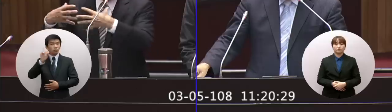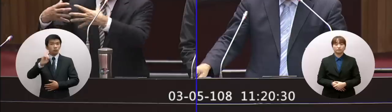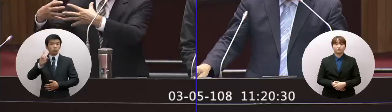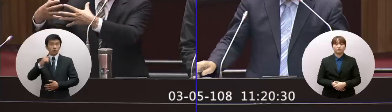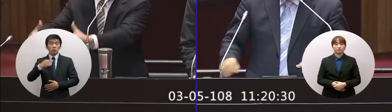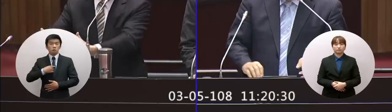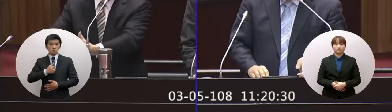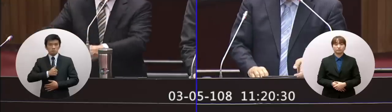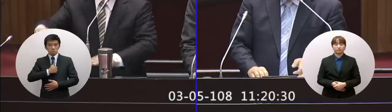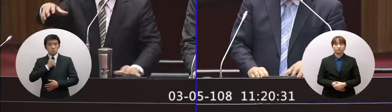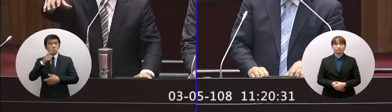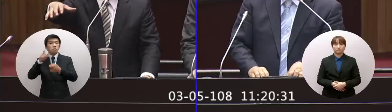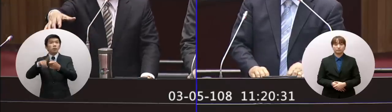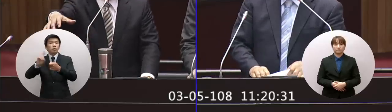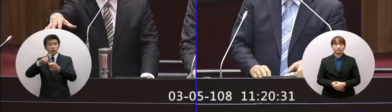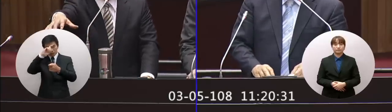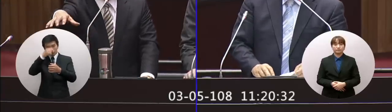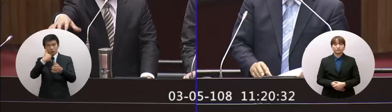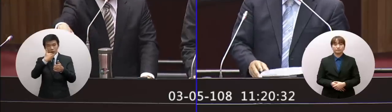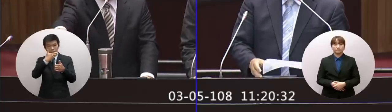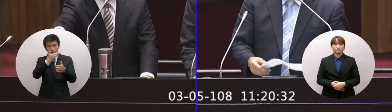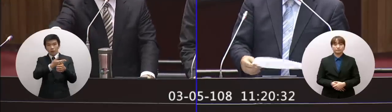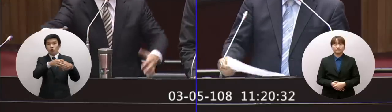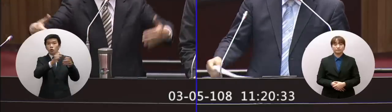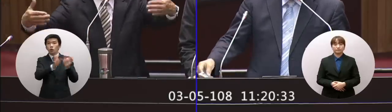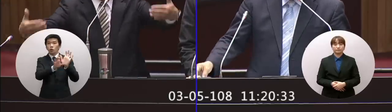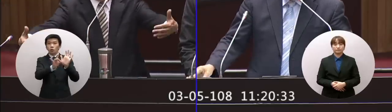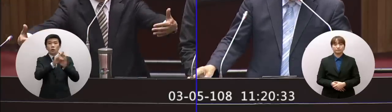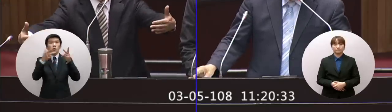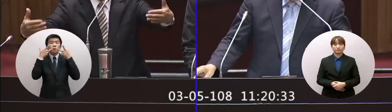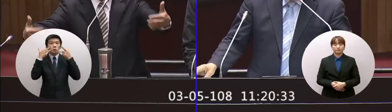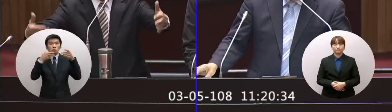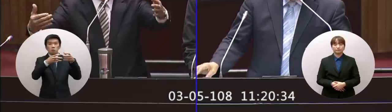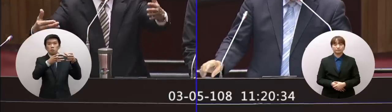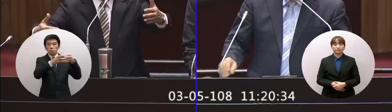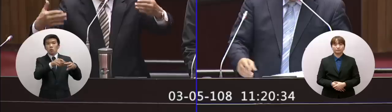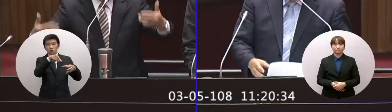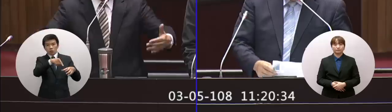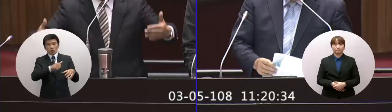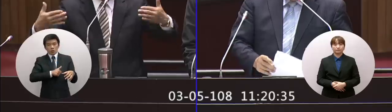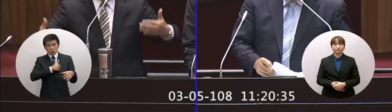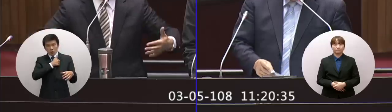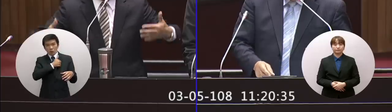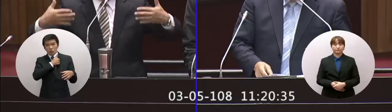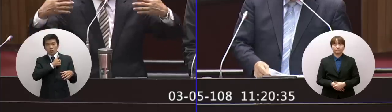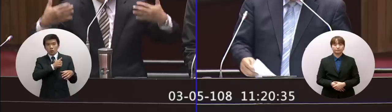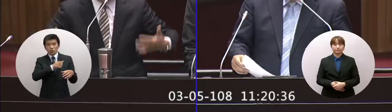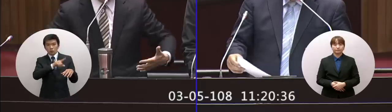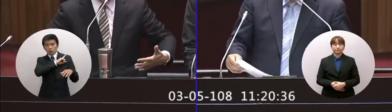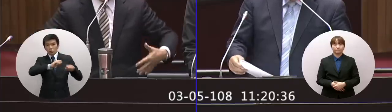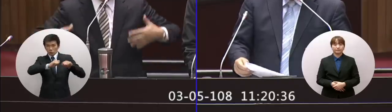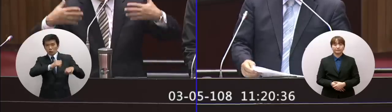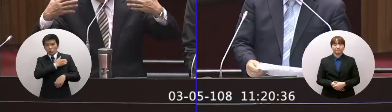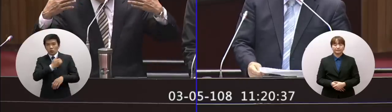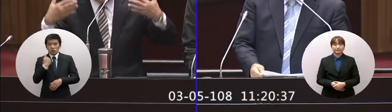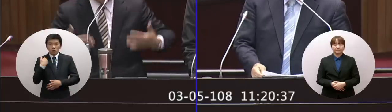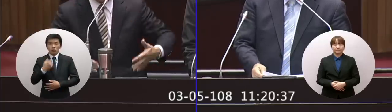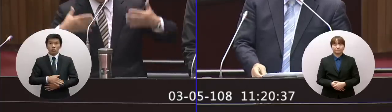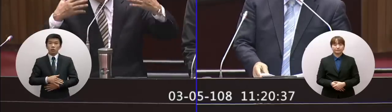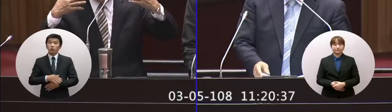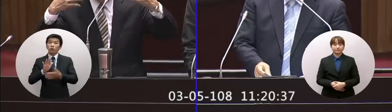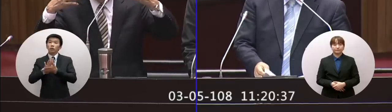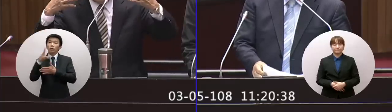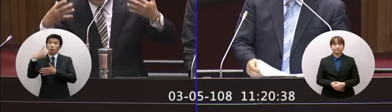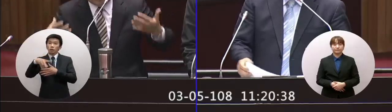正要让都兰部落有这个实际上在那里这个 而且将来他还有能力连